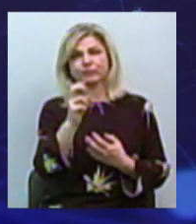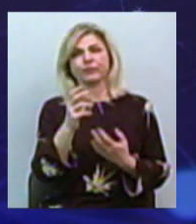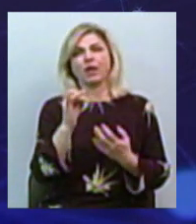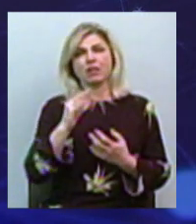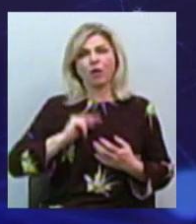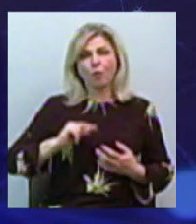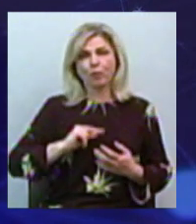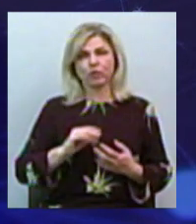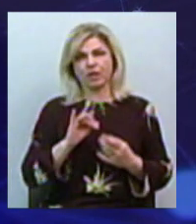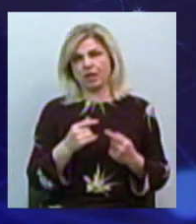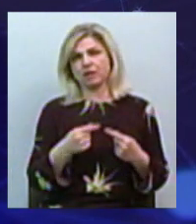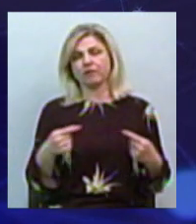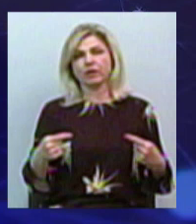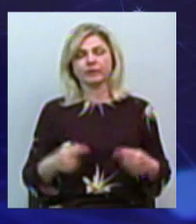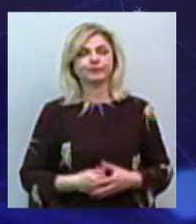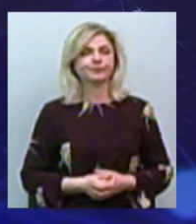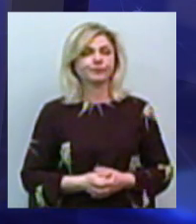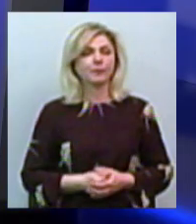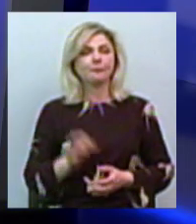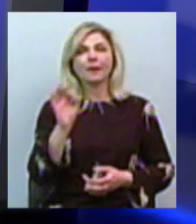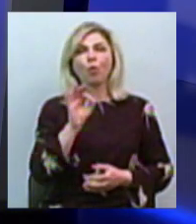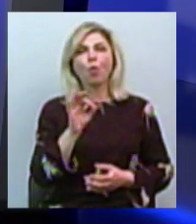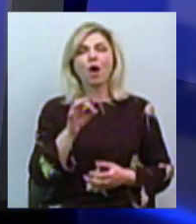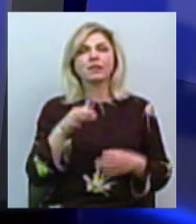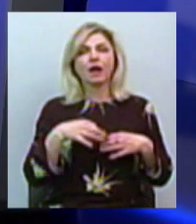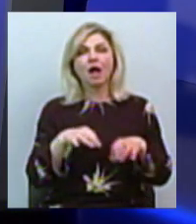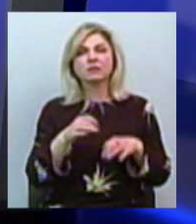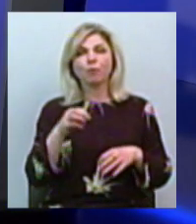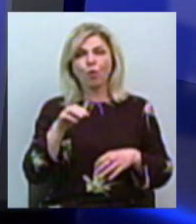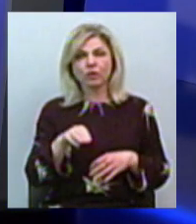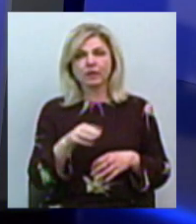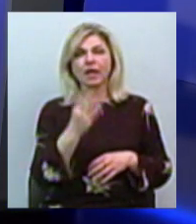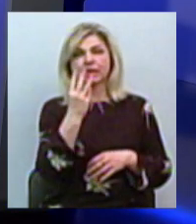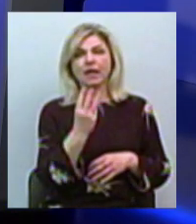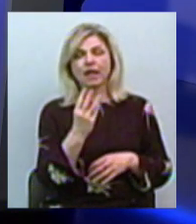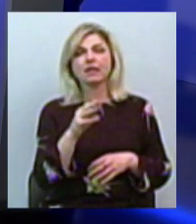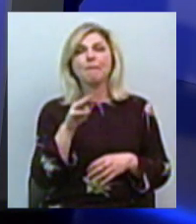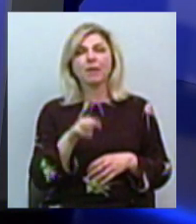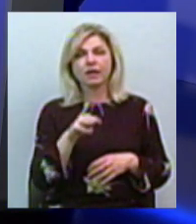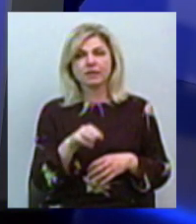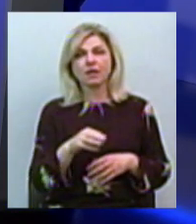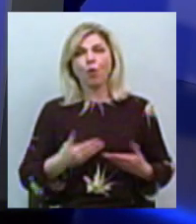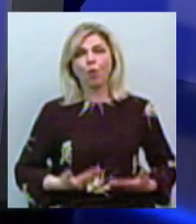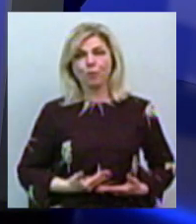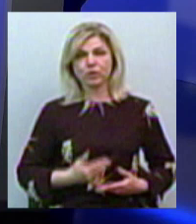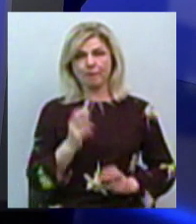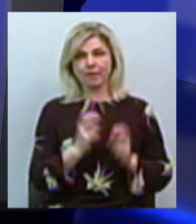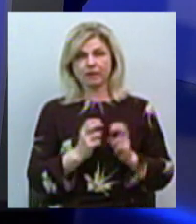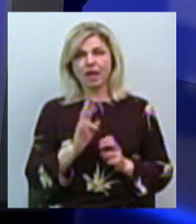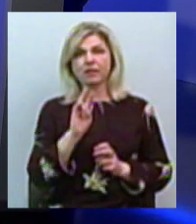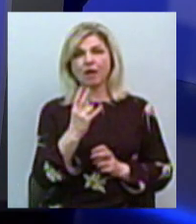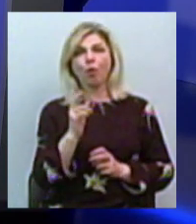таке інше. До речі, про громадський транспорт. Від 3 березня комунальне підприємство «Миколаїв